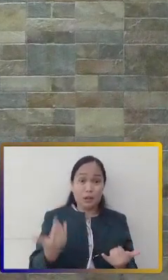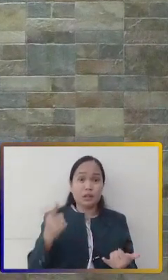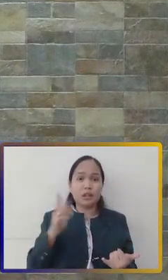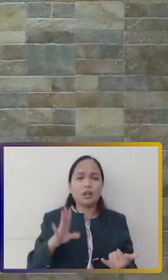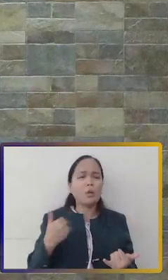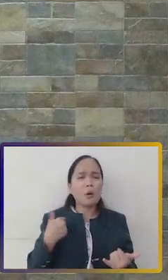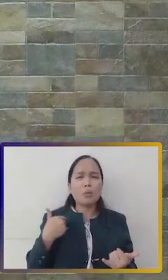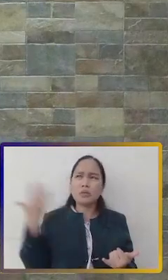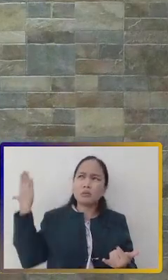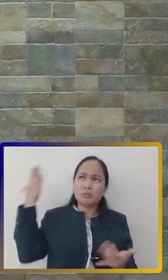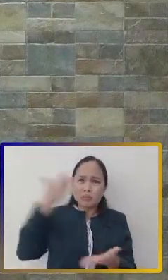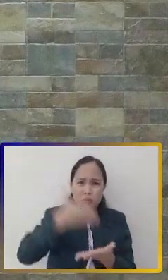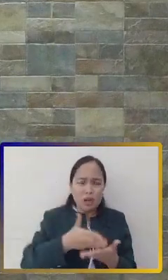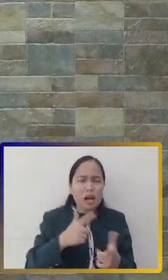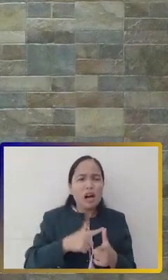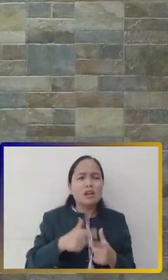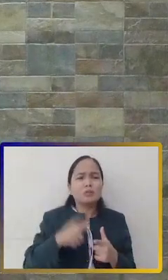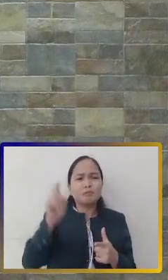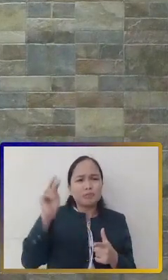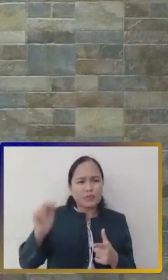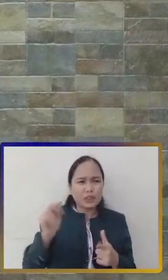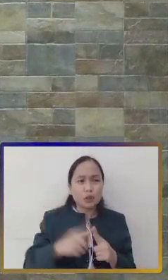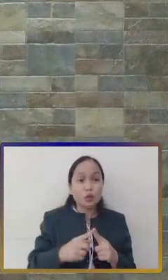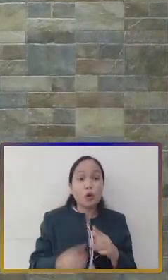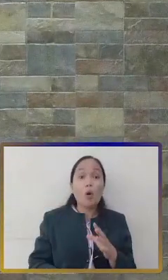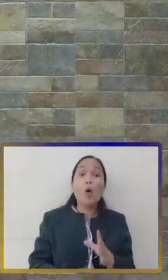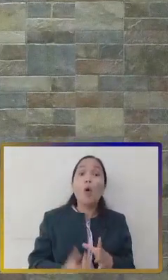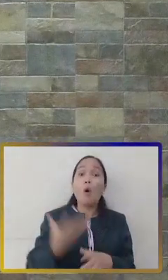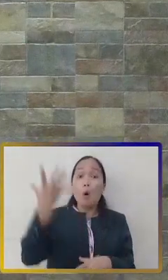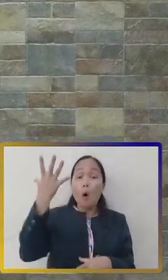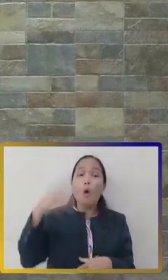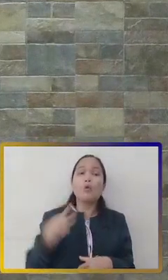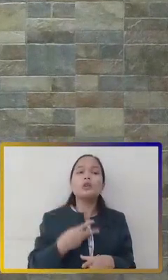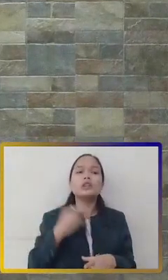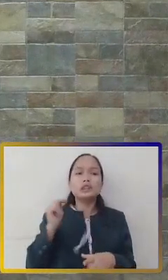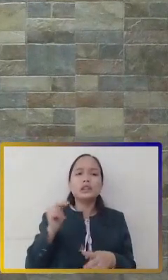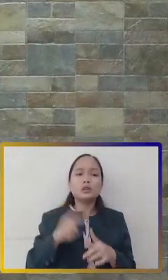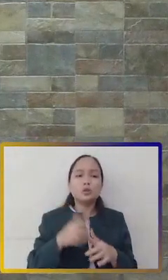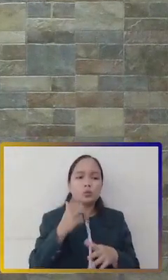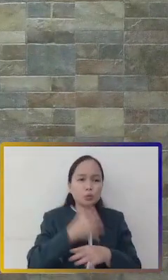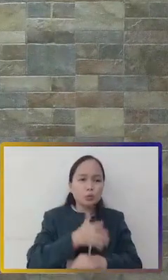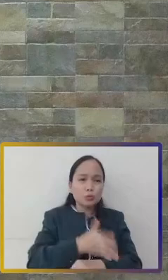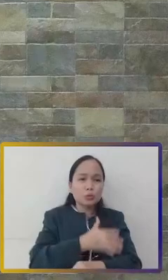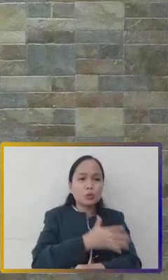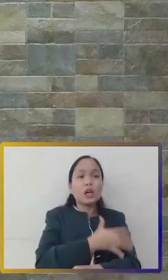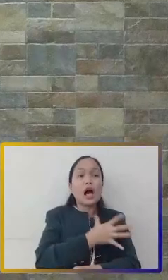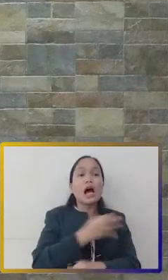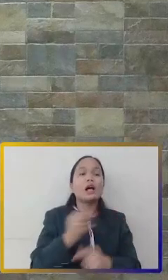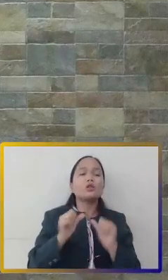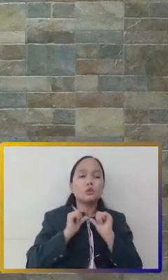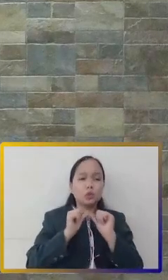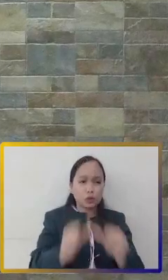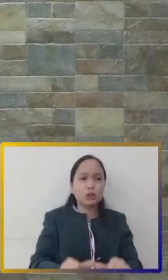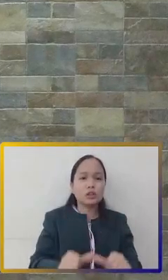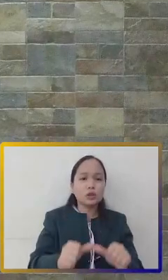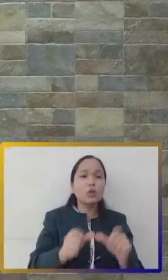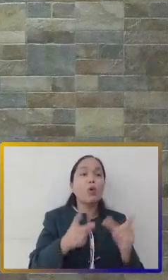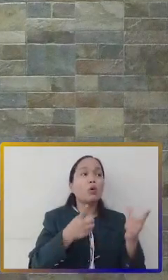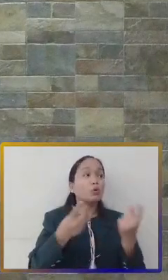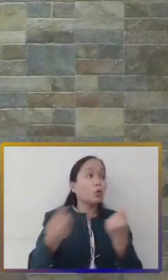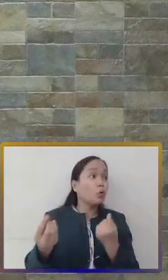me remind each one of us, we've got to grow, we've got to level up, and we've got to keep on executing